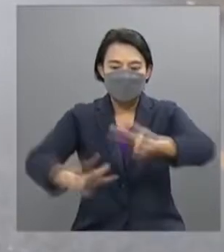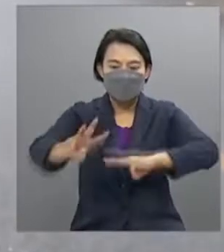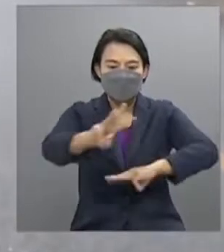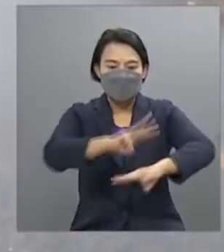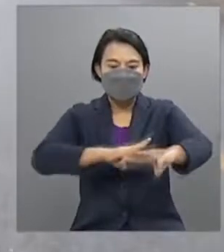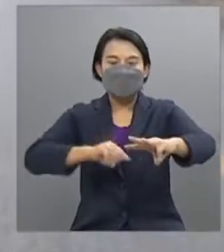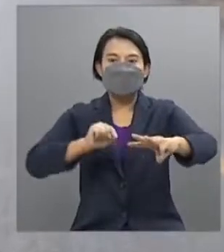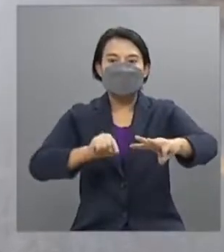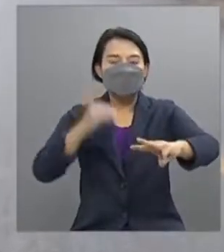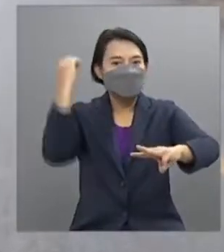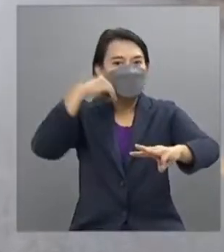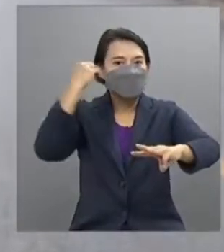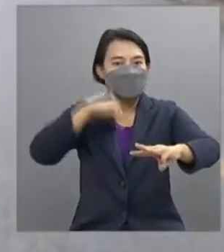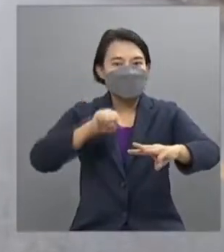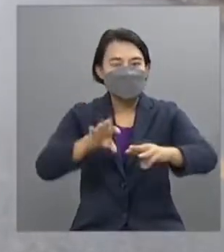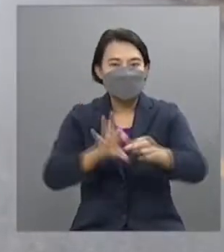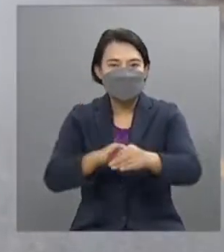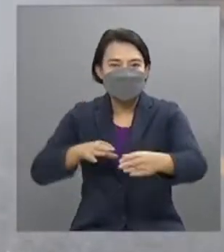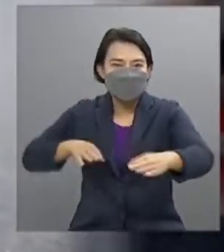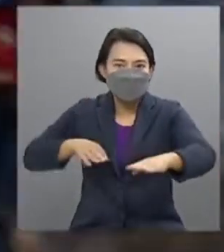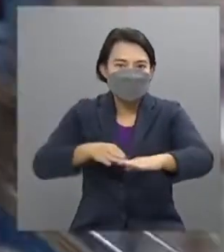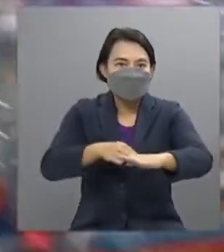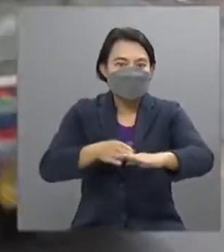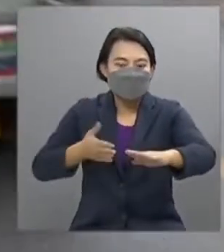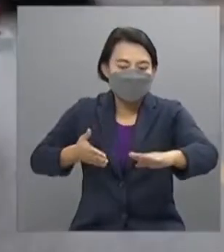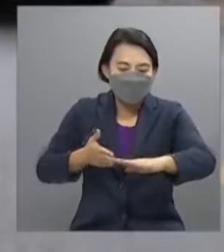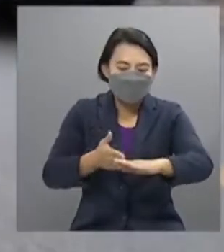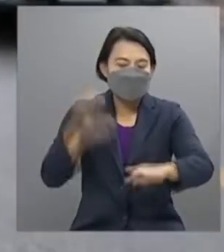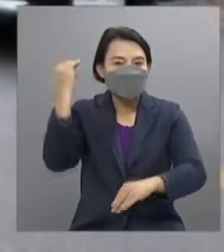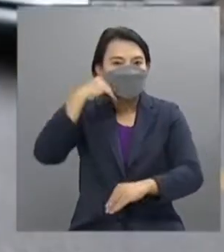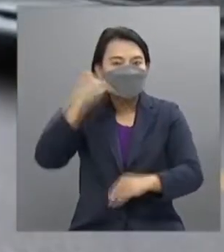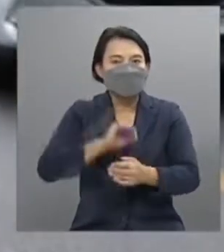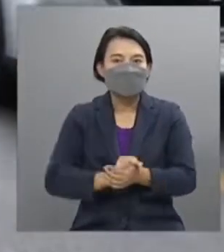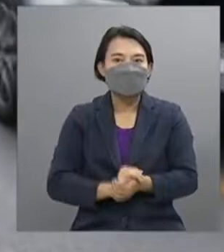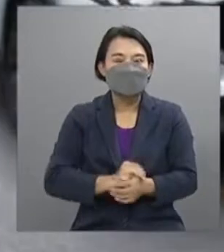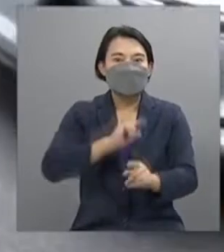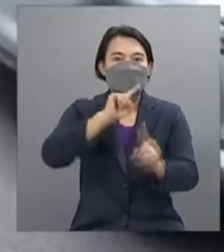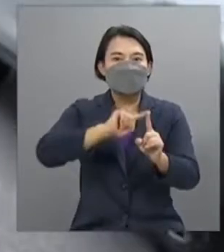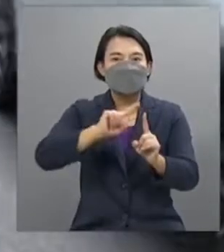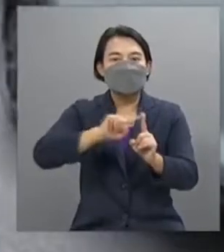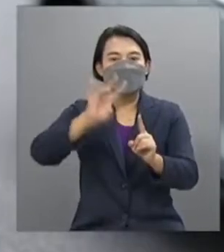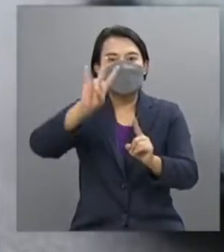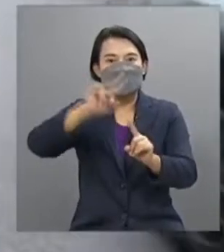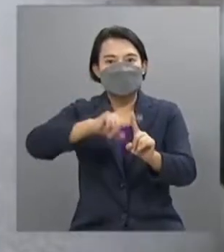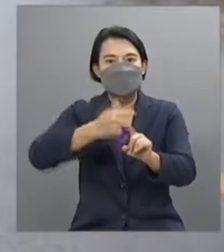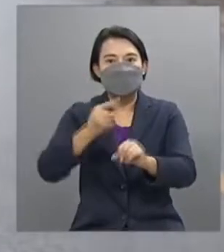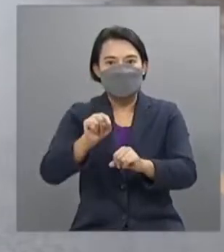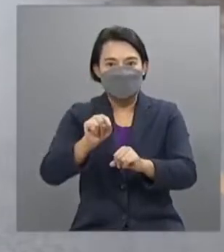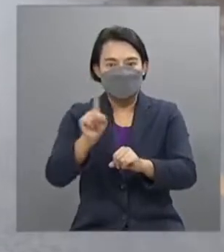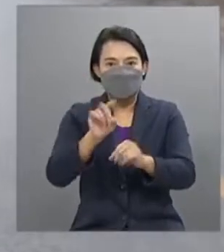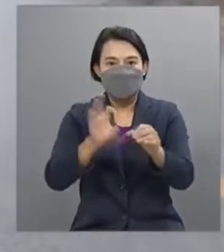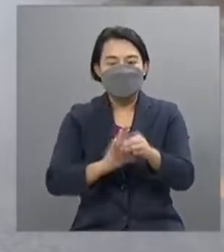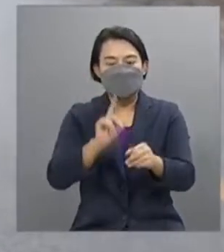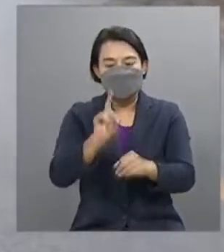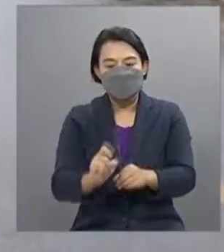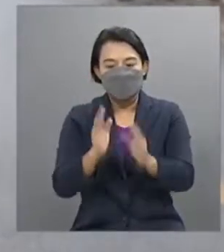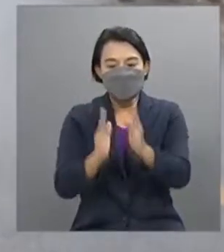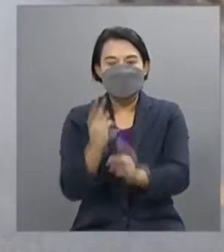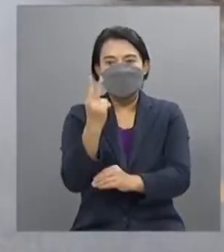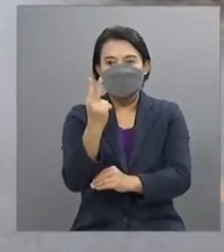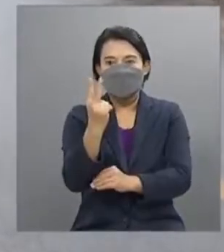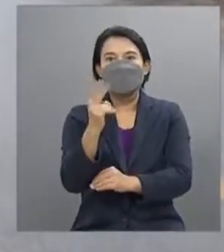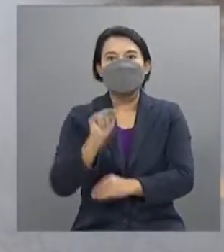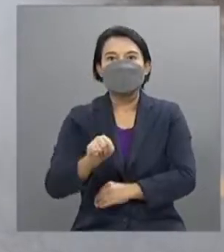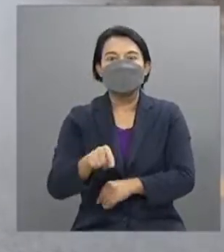ากนะครับแล้วก็เมื่อช่วงวันที่7ที่ผ่านมานี่เองนะครับเกิดอุบัติเหตุเสียชีวิตทั้ง2รายคาที่นะครับสาเห